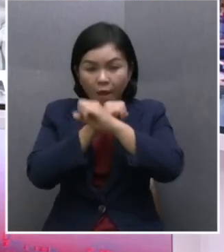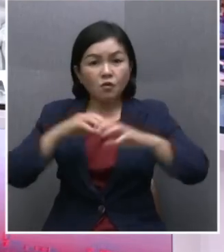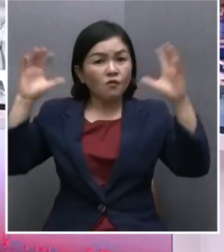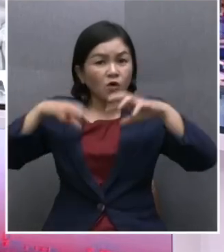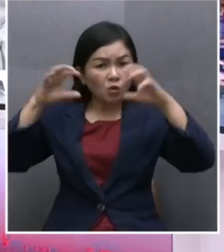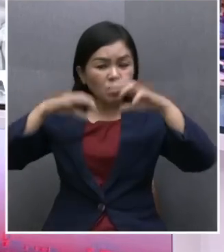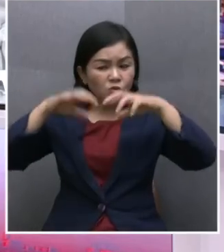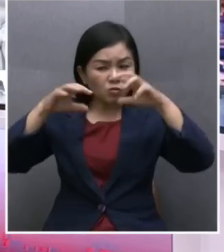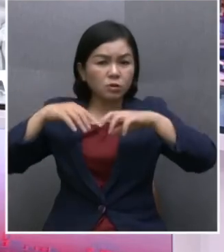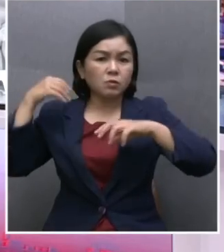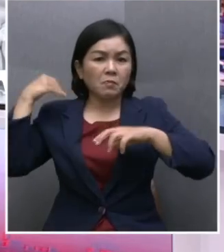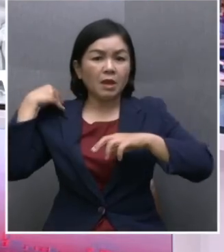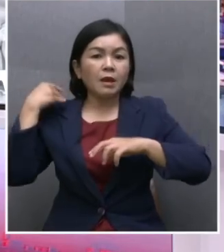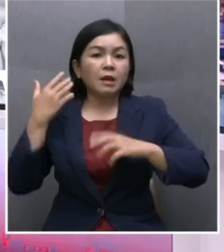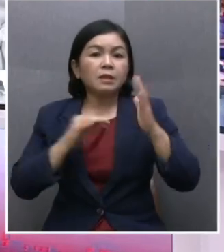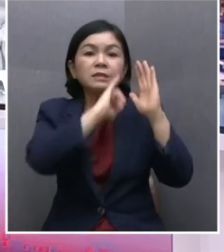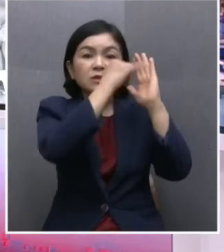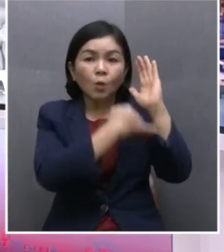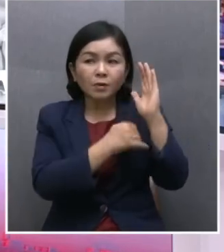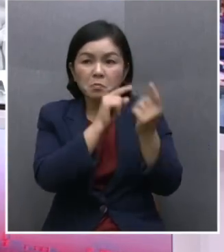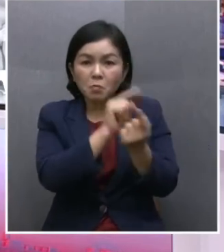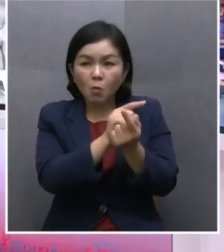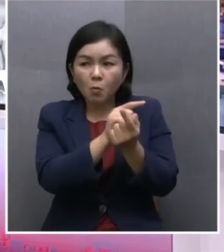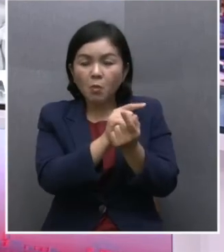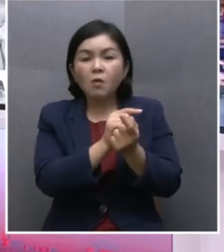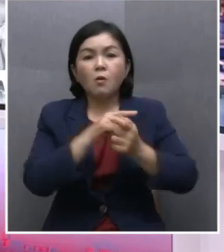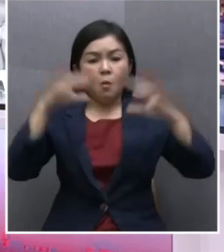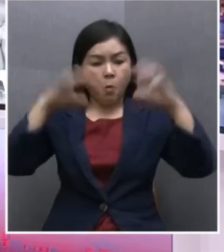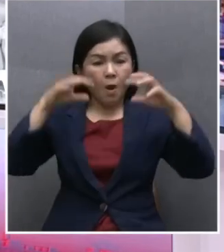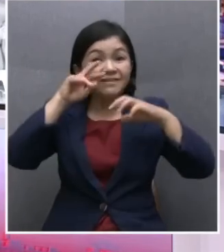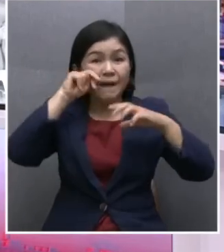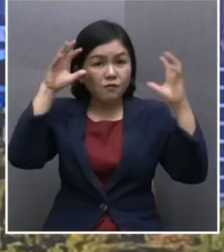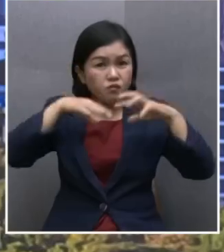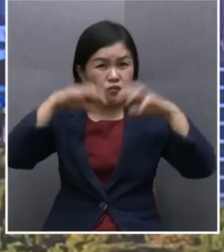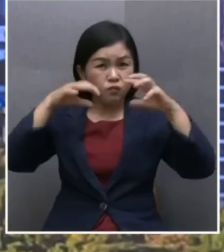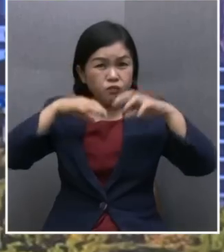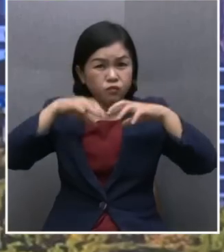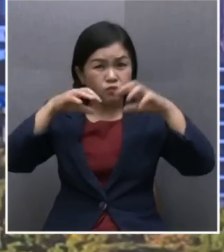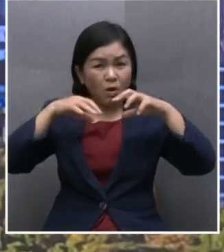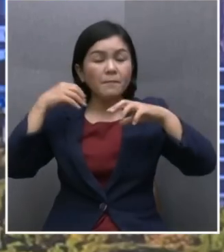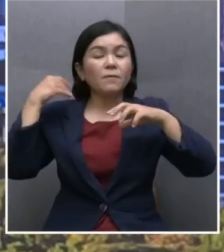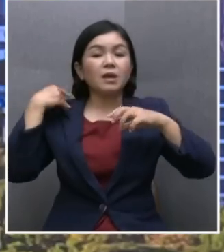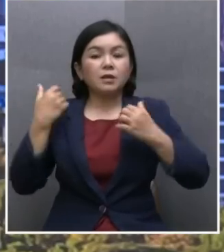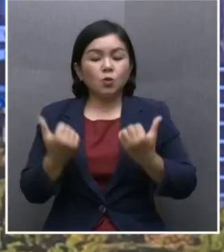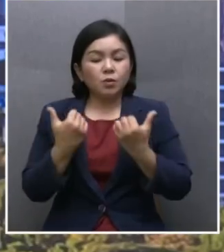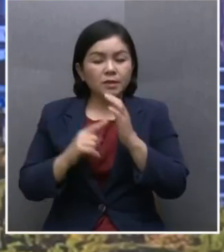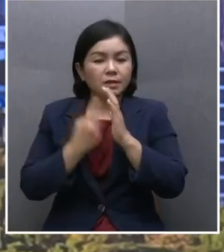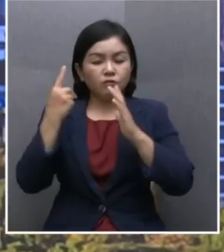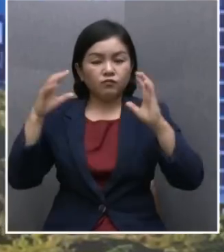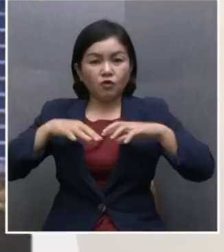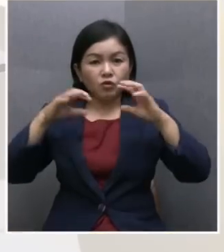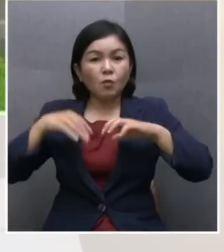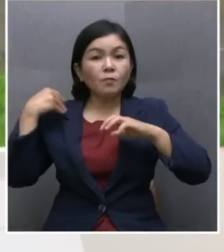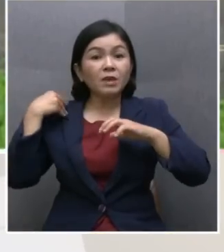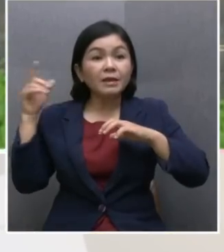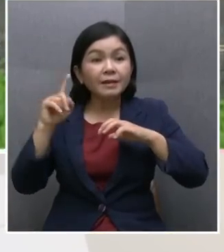ฝนที่ตกลงมาบางจุดนั้นก็พบนะครับว่าจะตกลงมาอย่างหนักโดยจะเริ่มกันก่อนในวันนี้นะครับก็คือพระ